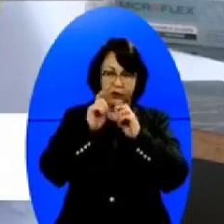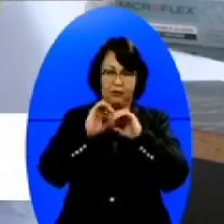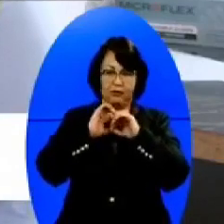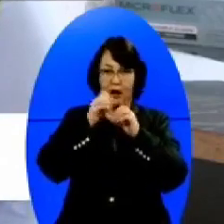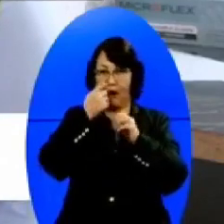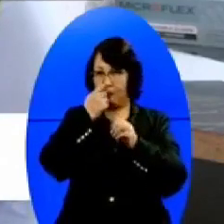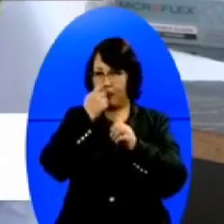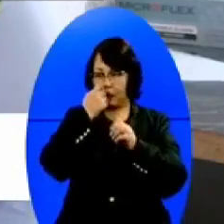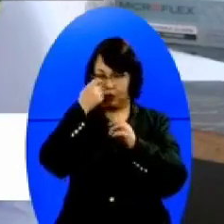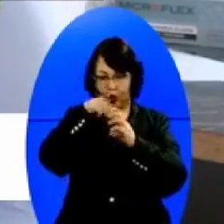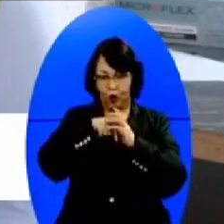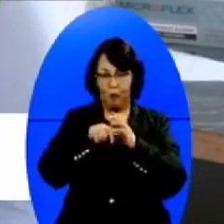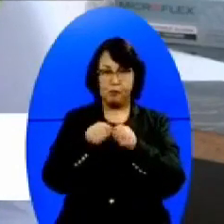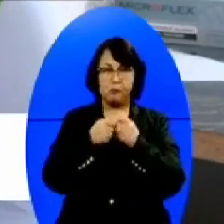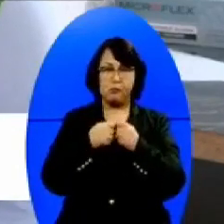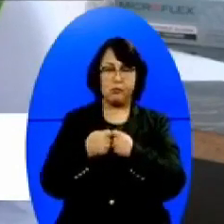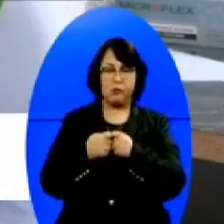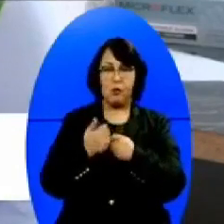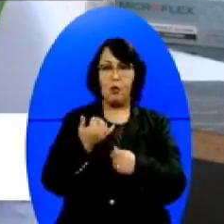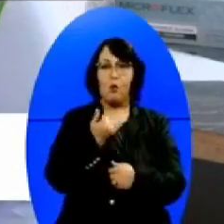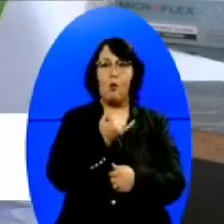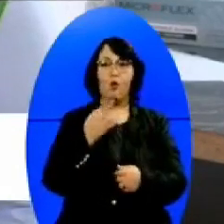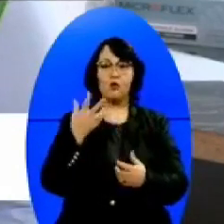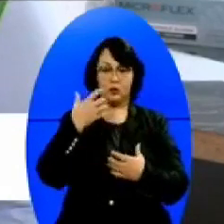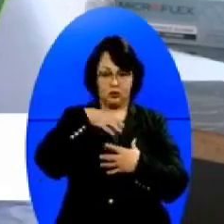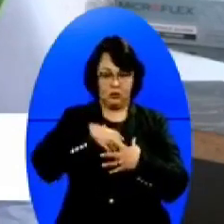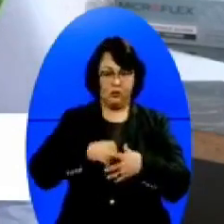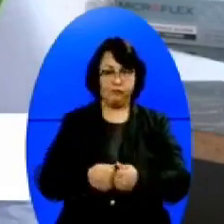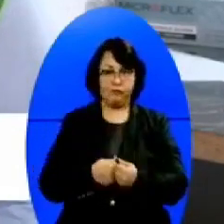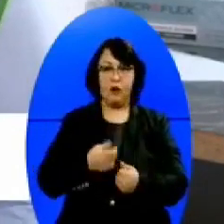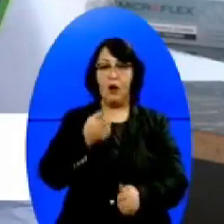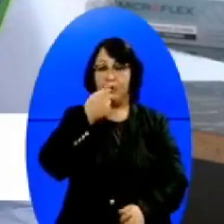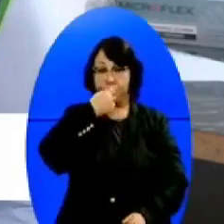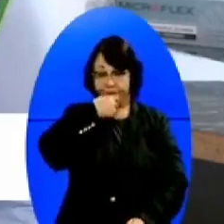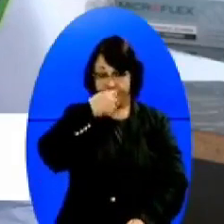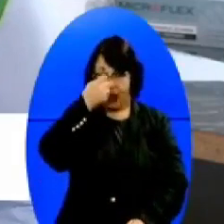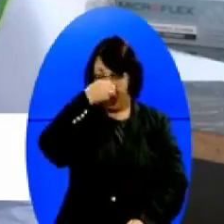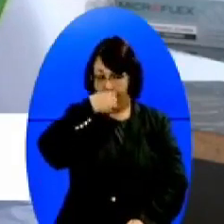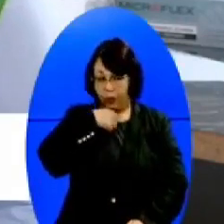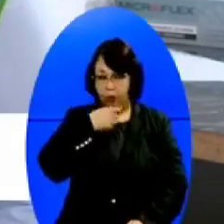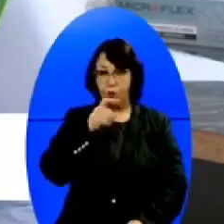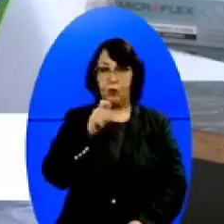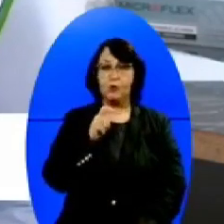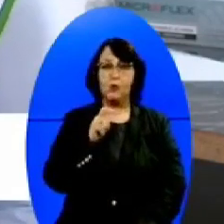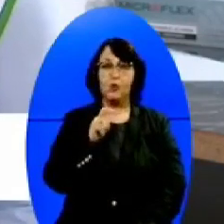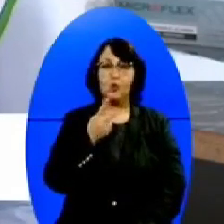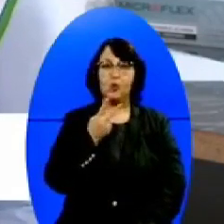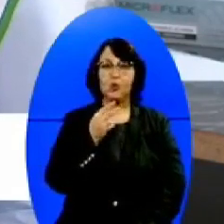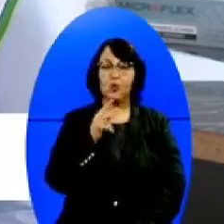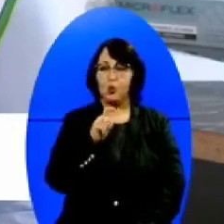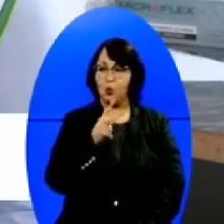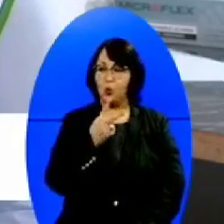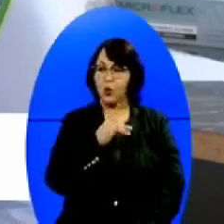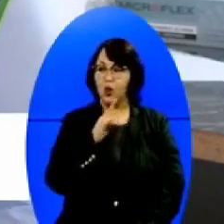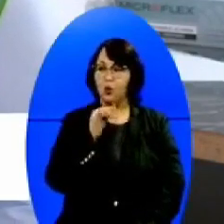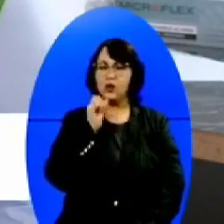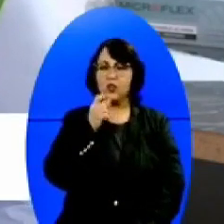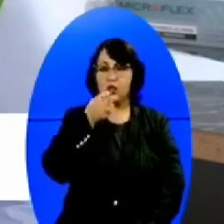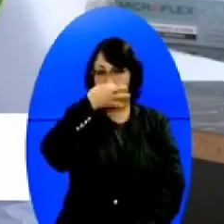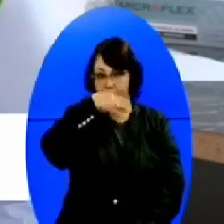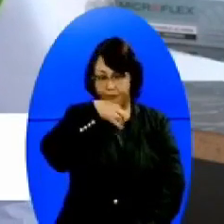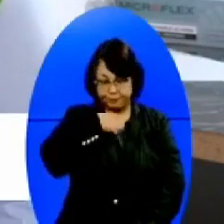уушгиг гэмтээдэг. А залгсан тохиолдолд бол маш хортой. Ам, хоолоо, залгуур тэгээд гидс доторыг бол